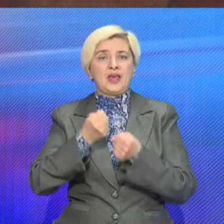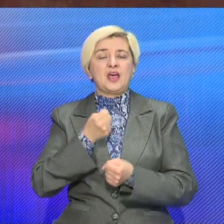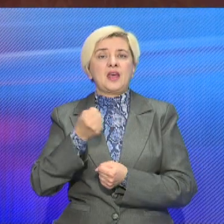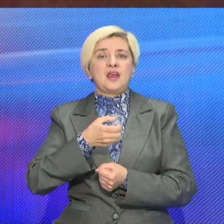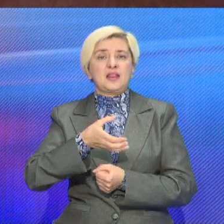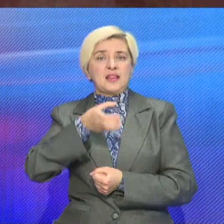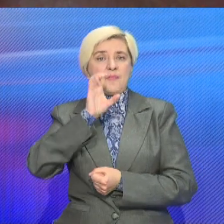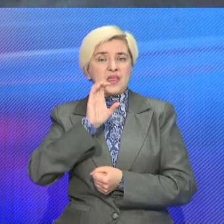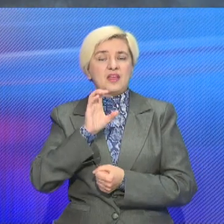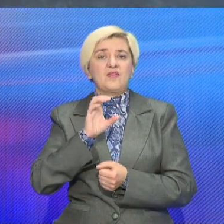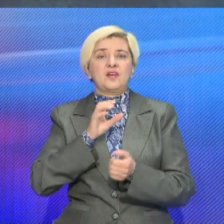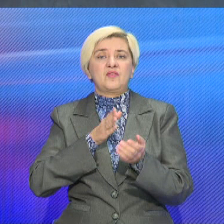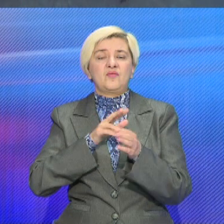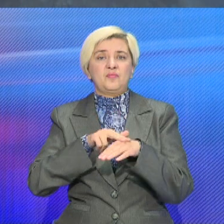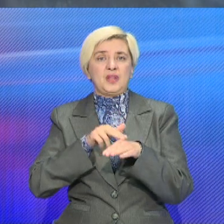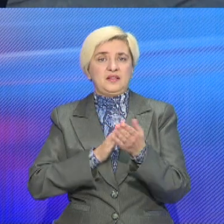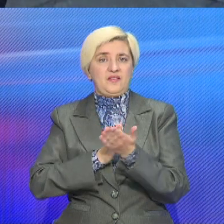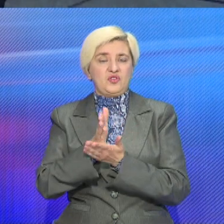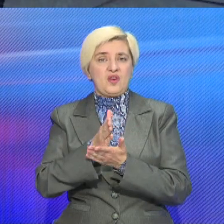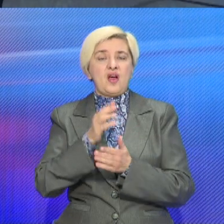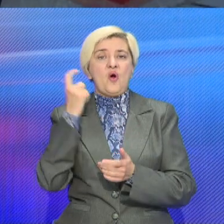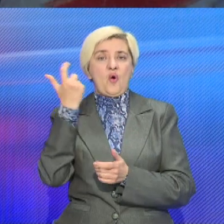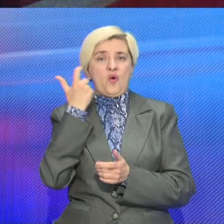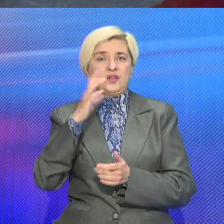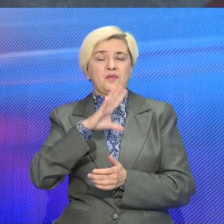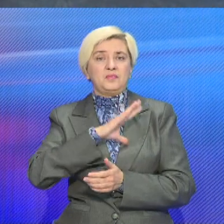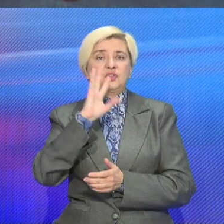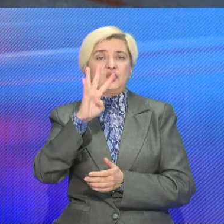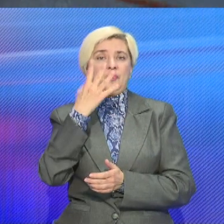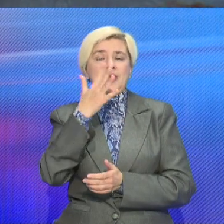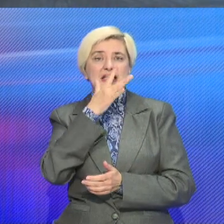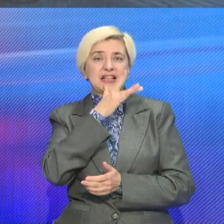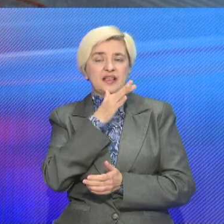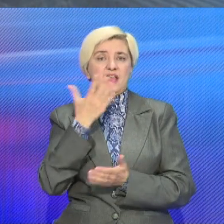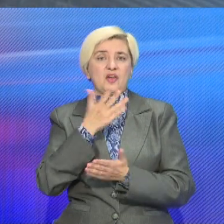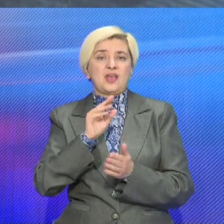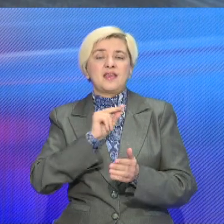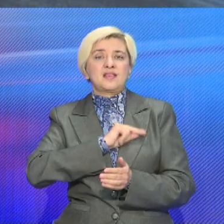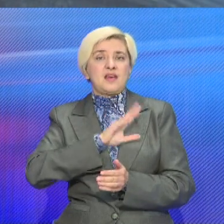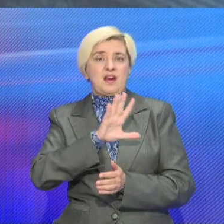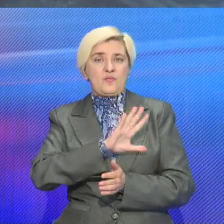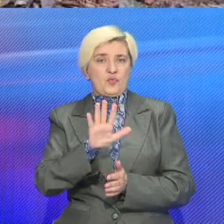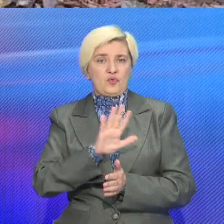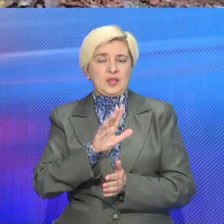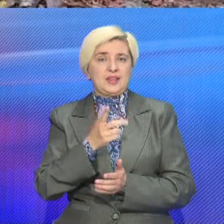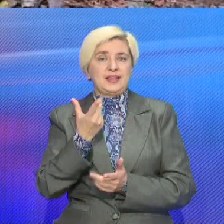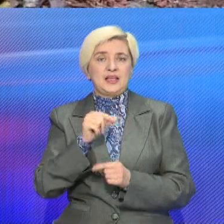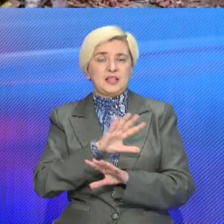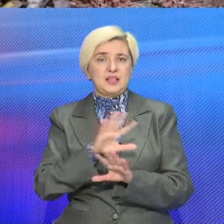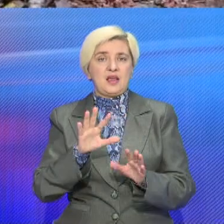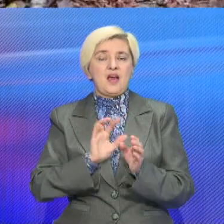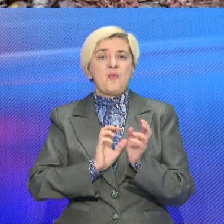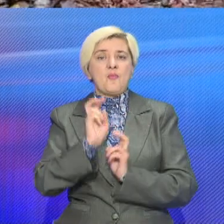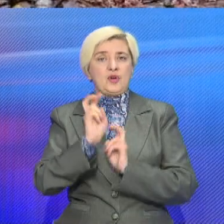мерапрыемстваў. Уладальнікам бровара аказаўся 45-гадовы жыхар Гродна, які нідзе не працуе. Вытворчасць была наладжана ў